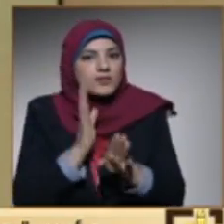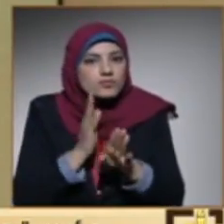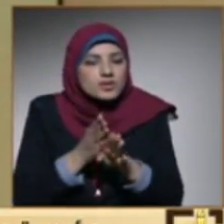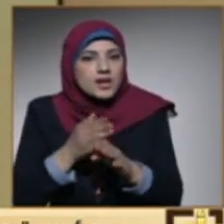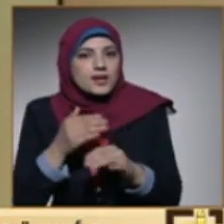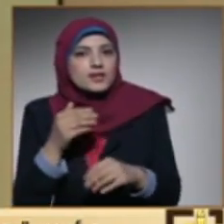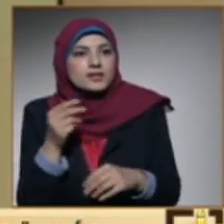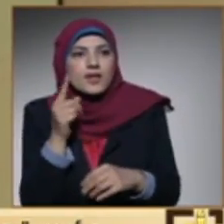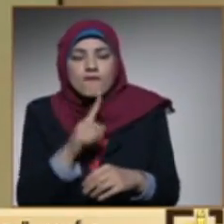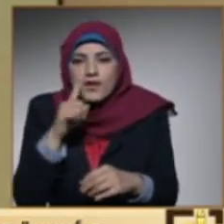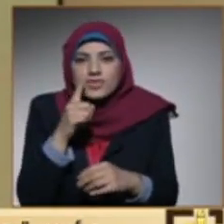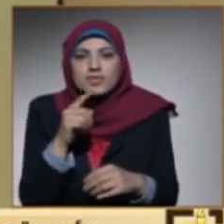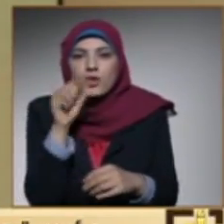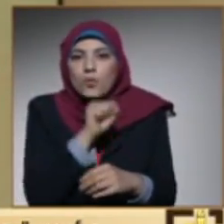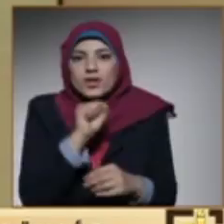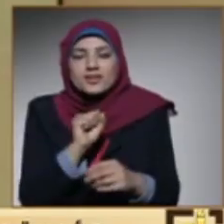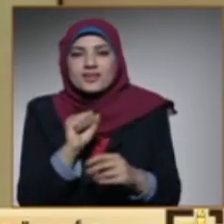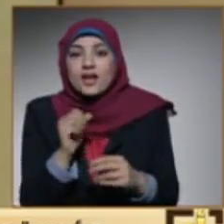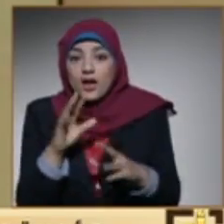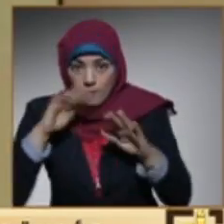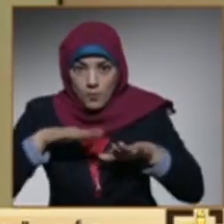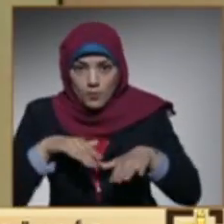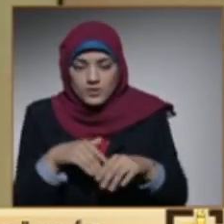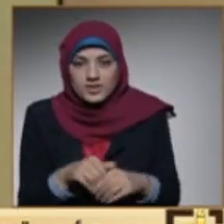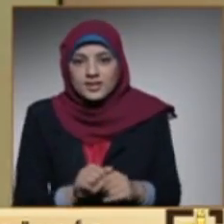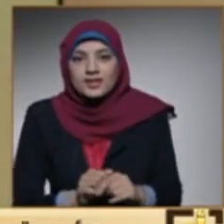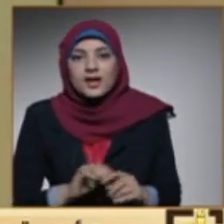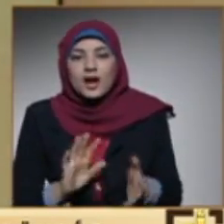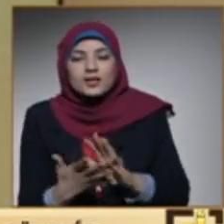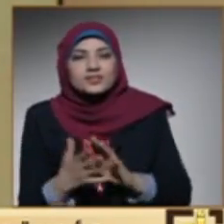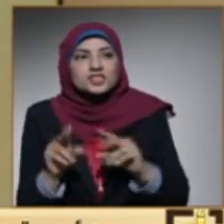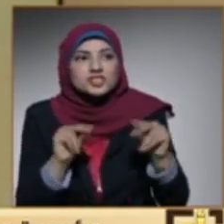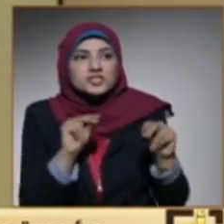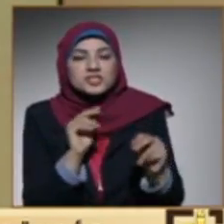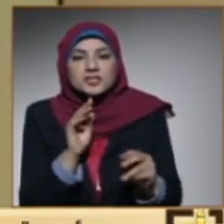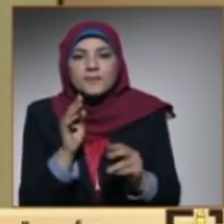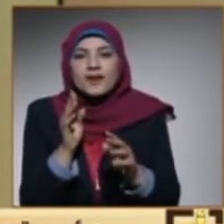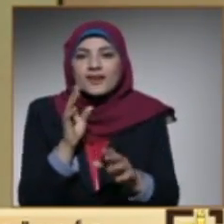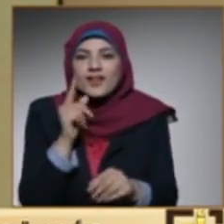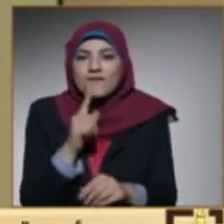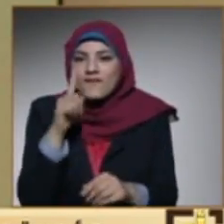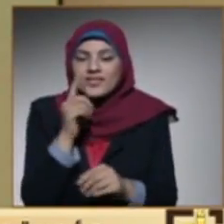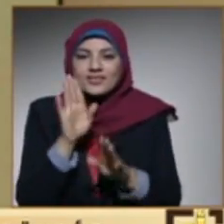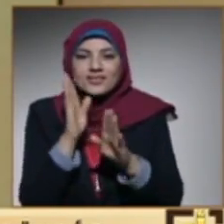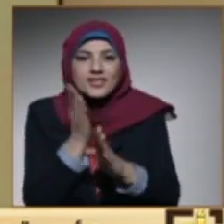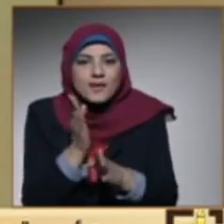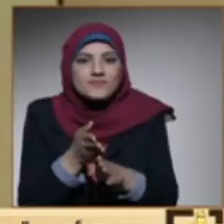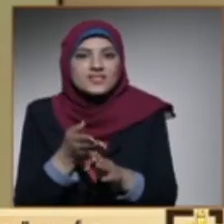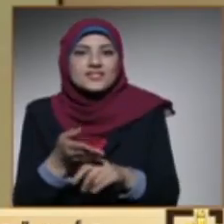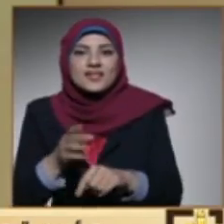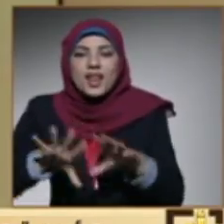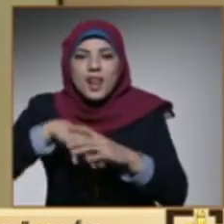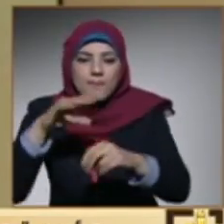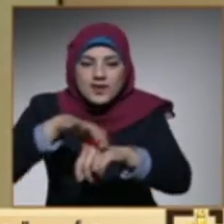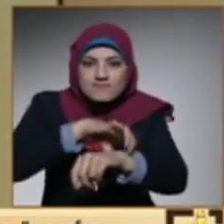الموهبه عندهم، سواء كانت موهبه فنيه زي ما حضرتك قلتي في التمثيل او في الفن المشغولات اليدوية أو غيره، هل هي بحد بشكل كبير